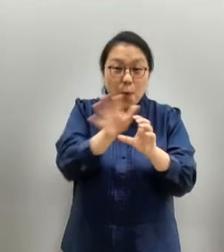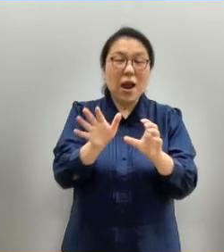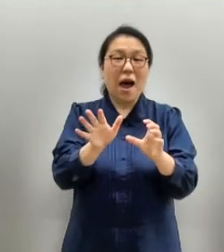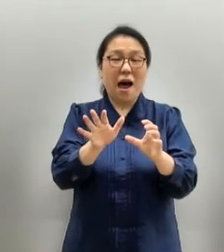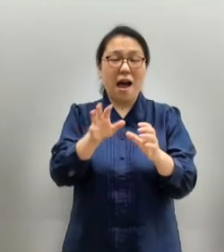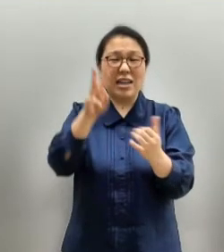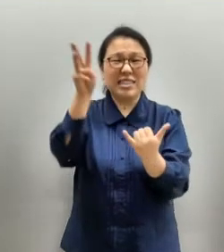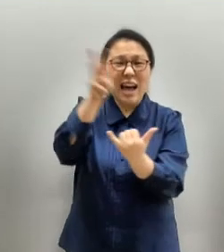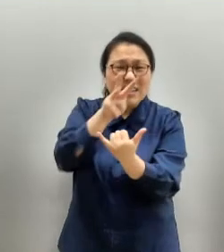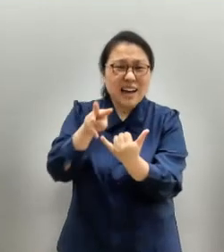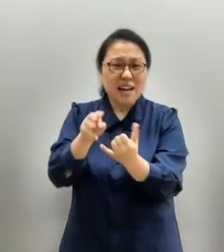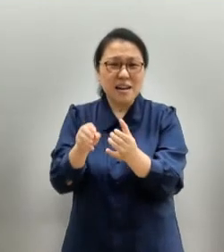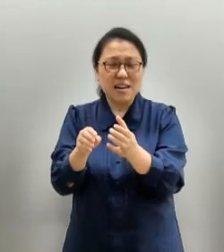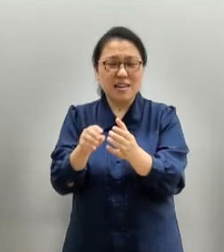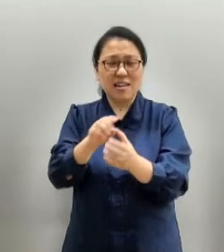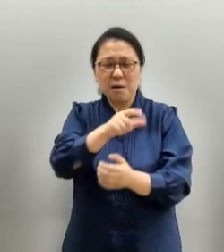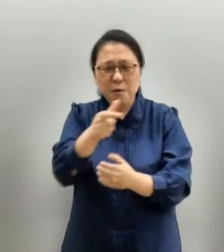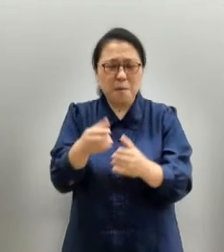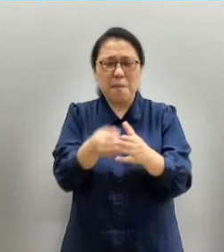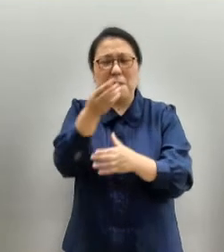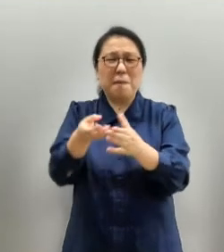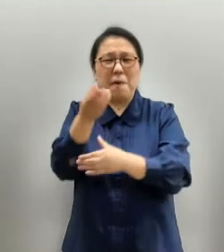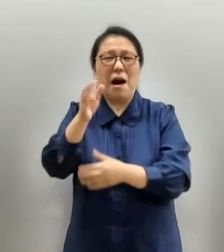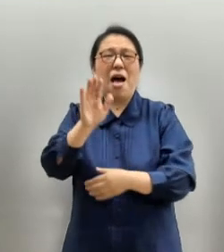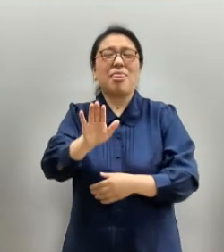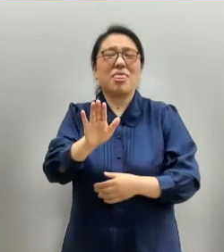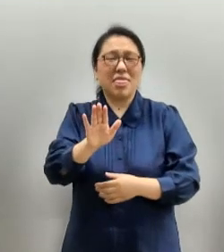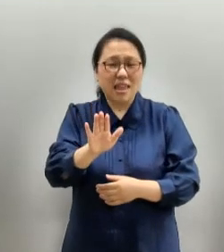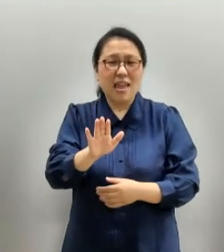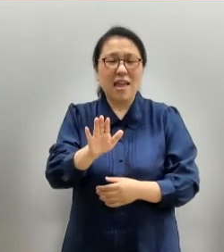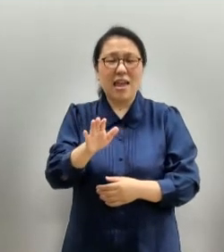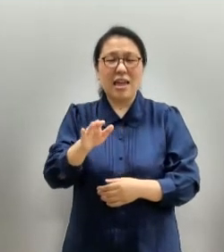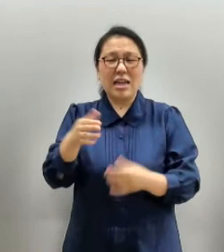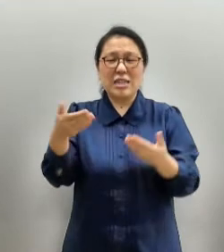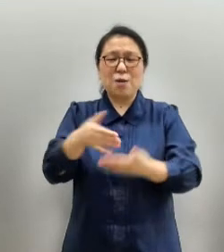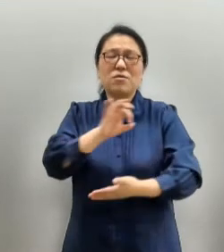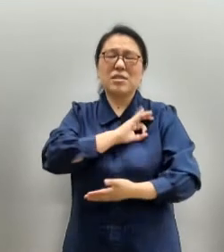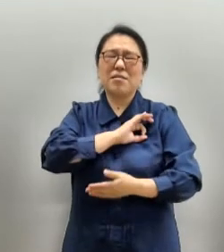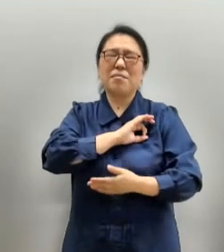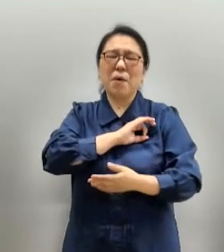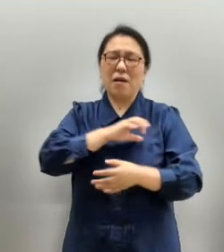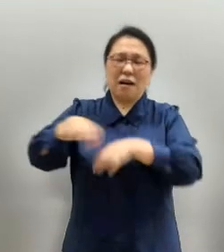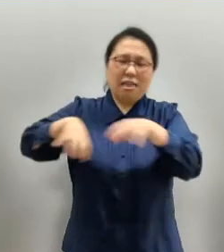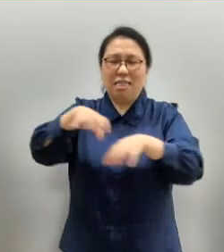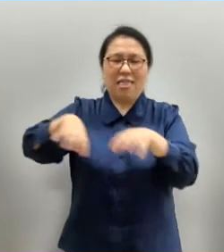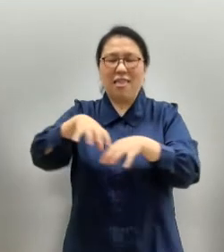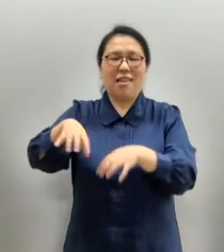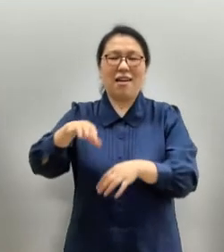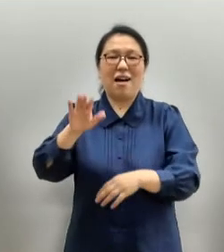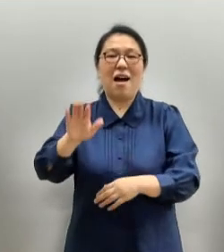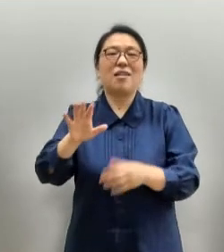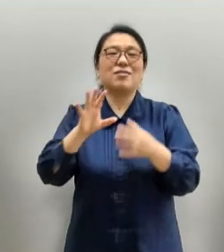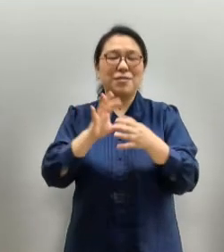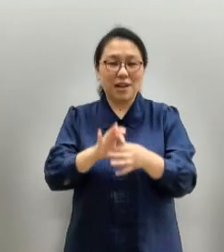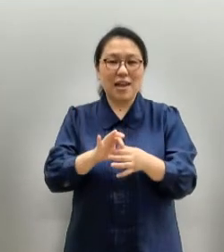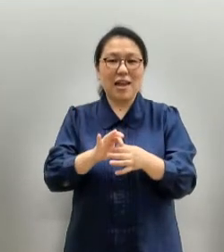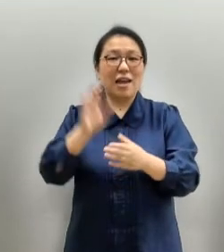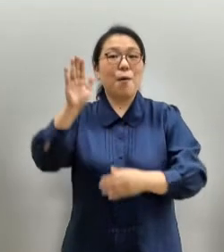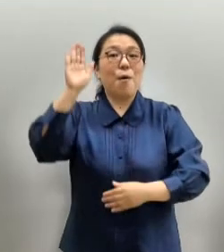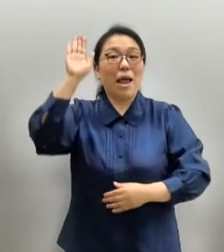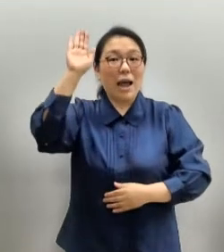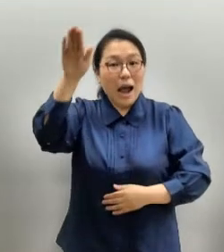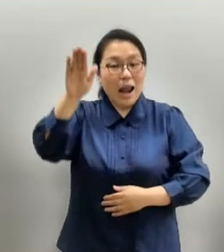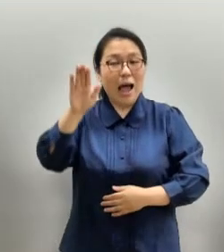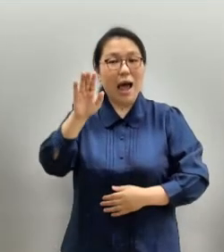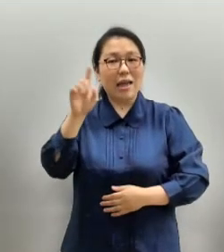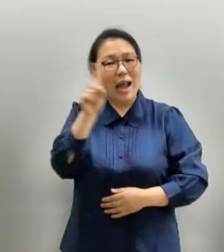ありまして、町内の職員も疲弊しているところがありますので、これから本当にやらなくちゃならない事業をです